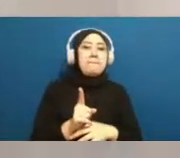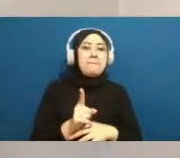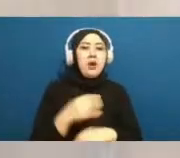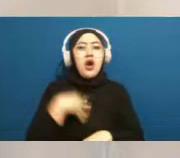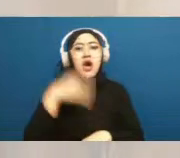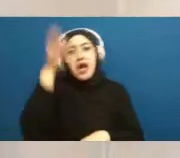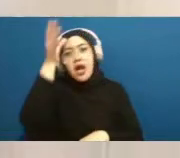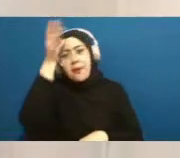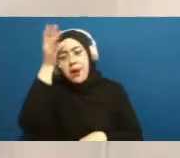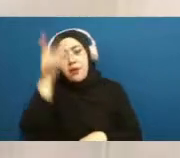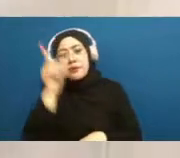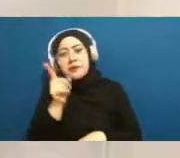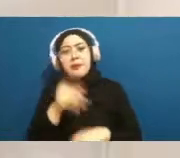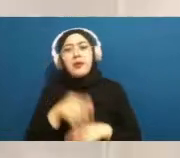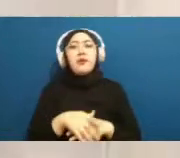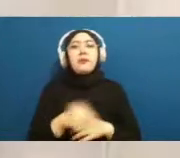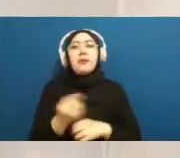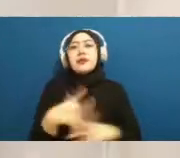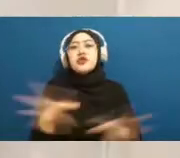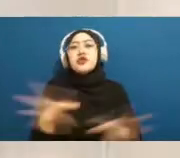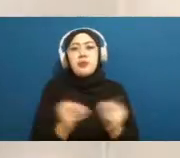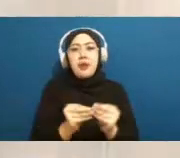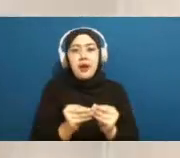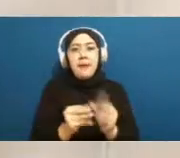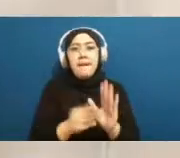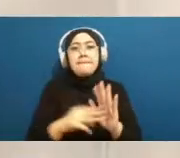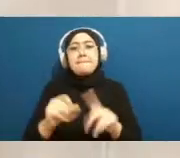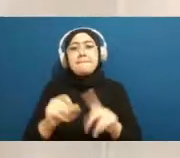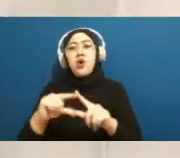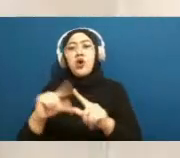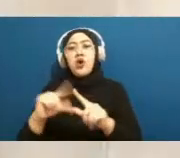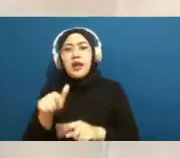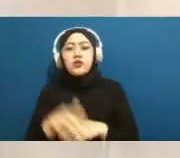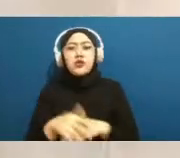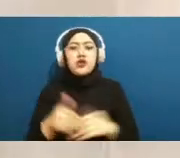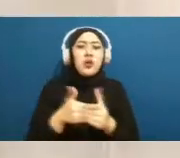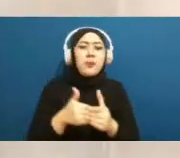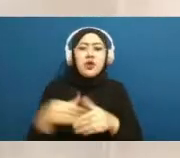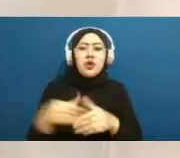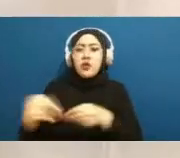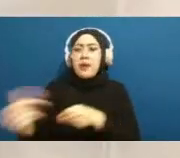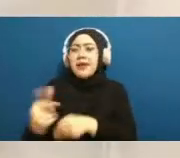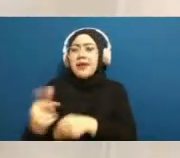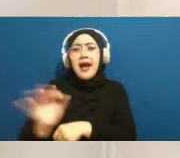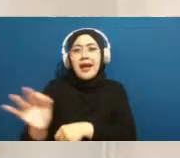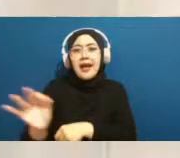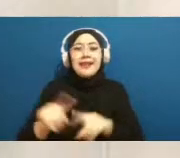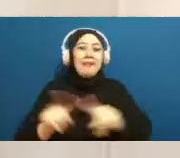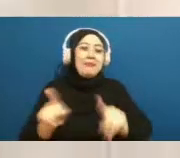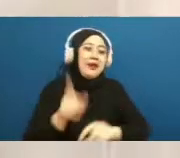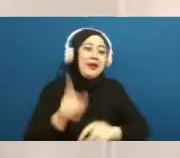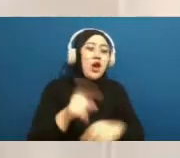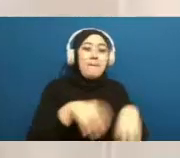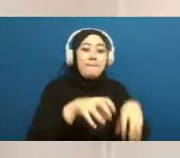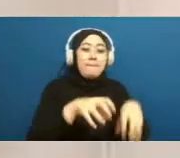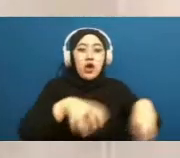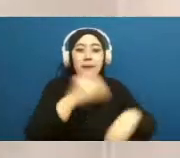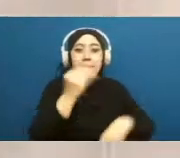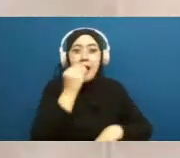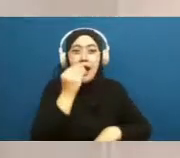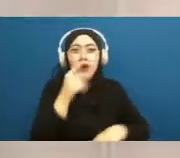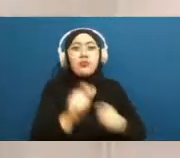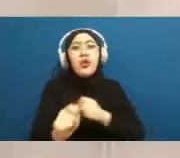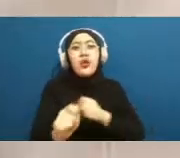cukup banyak di situ. Tapi tentunya kalau ngomongin soal makanan itu biasanya kita nggak bisa juga kalau cuma bikin sampel, kita kan harus